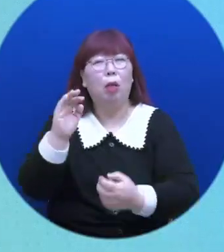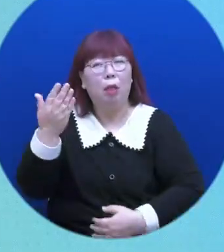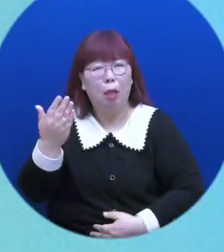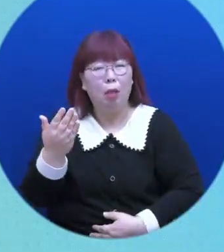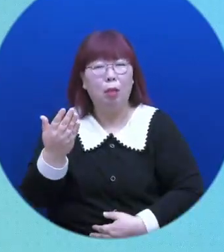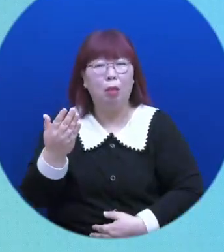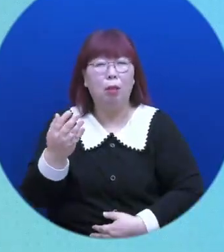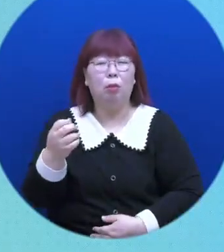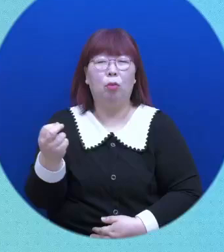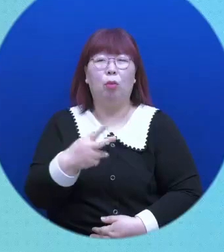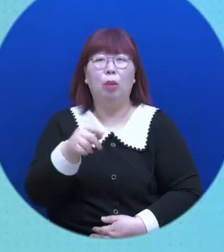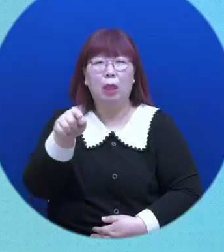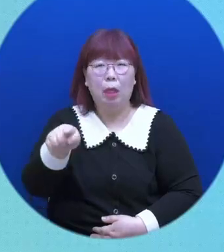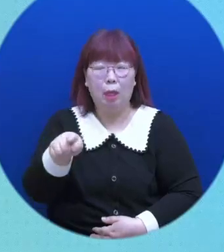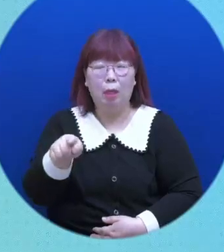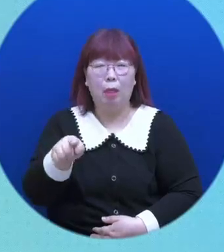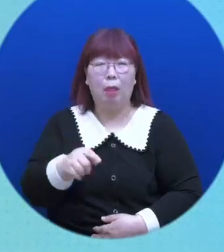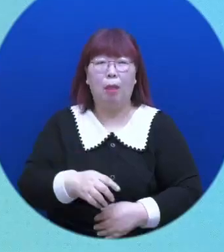그리고 내가